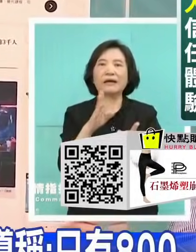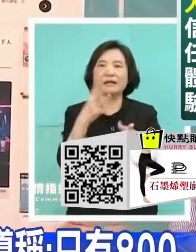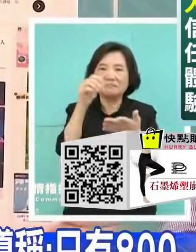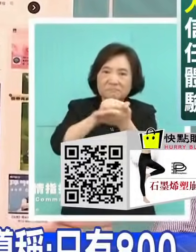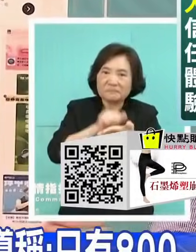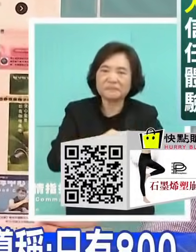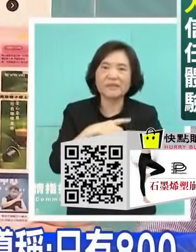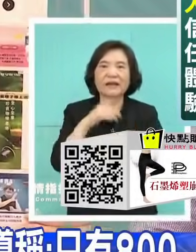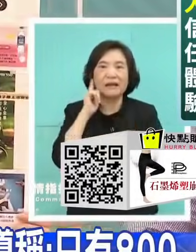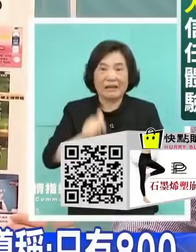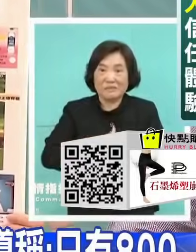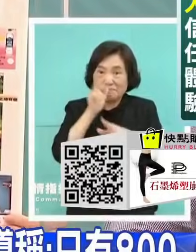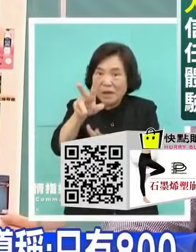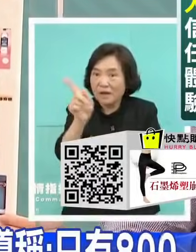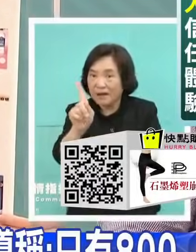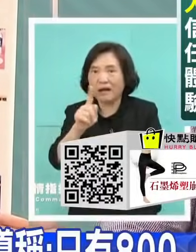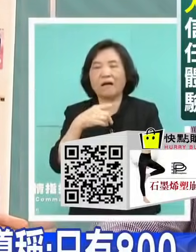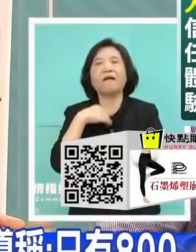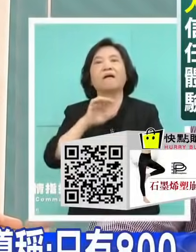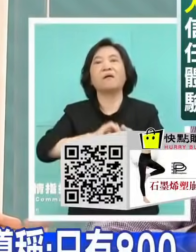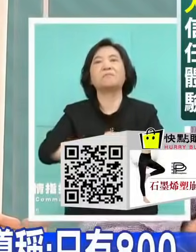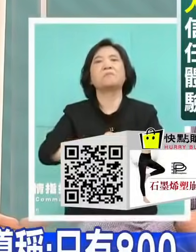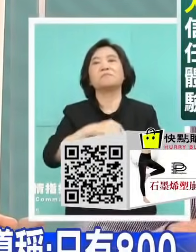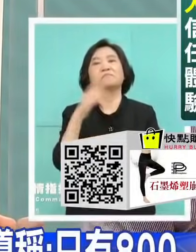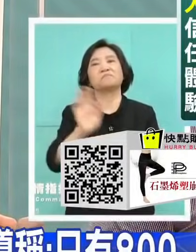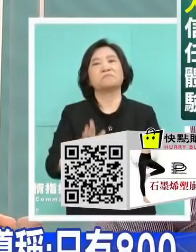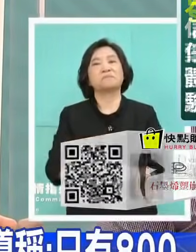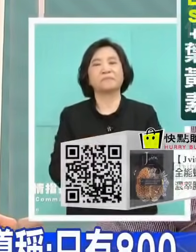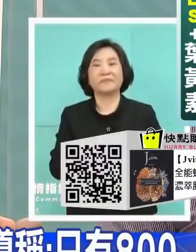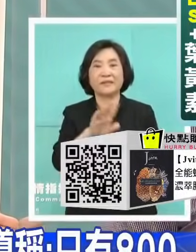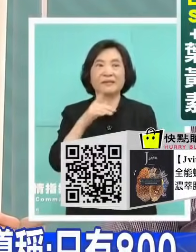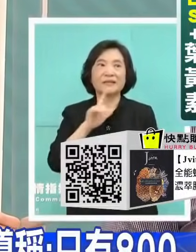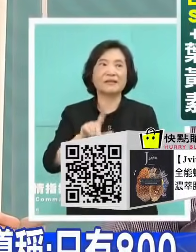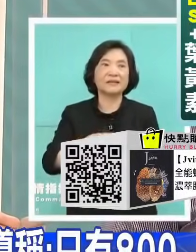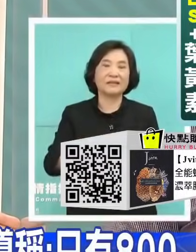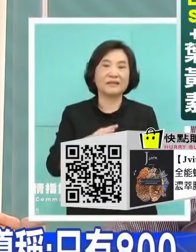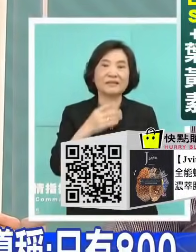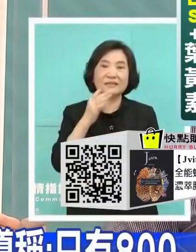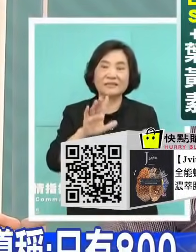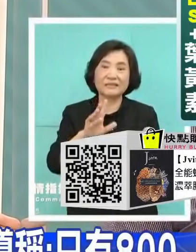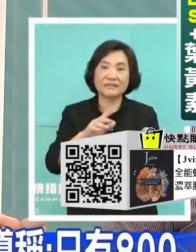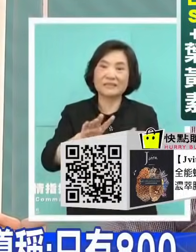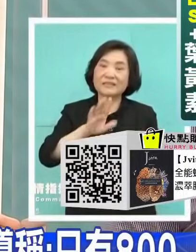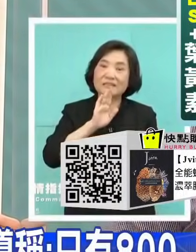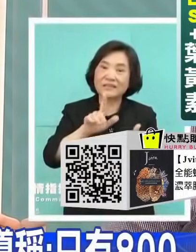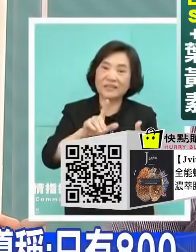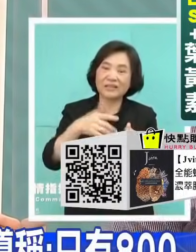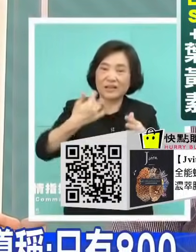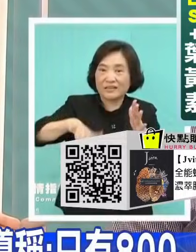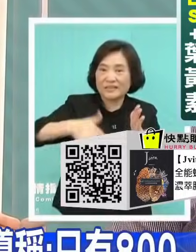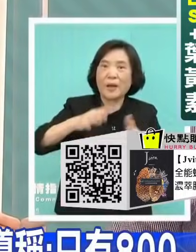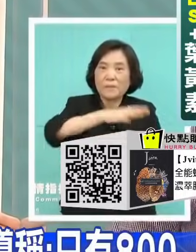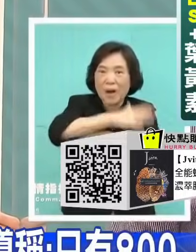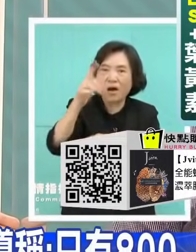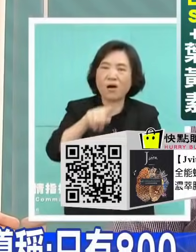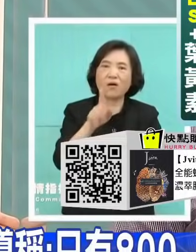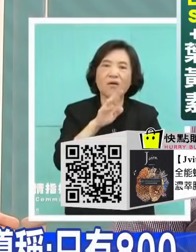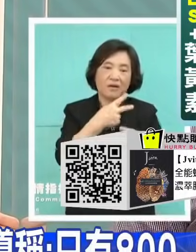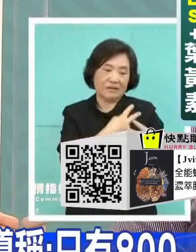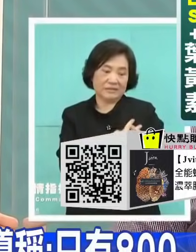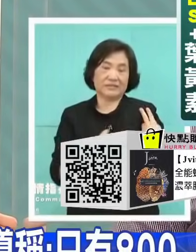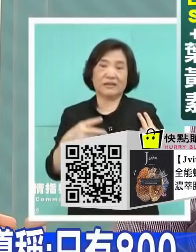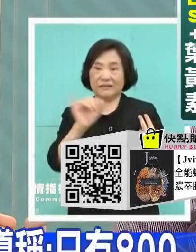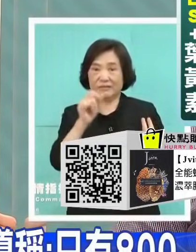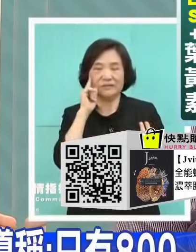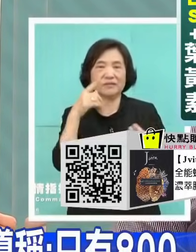据来掩盖事实的真相。首先我要带大家看到的是上报蔡慧珍小姐写的这一篇报道。蔡慧珍姐姐，你